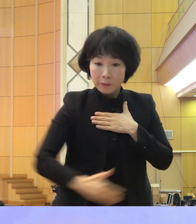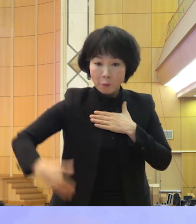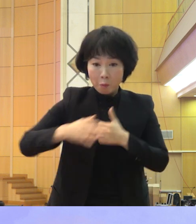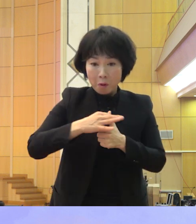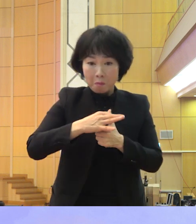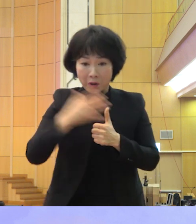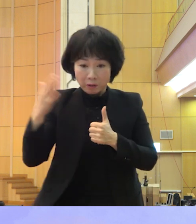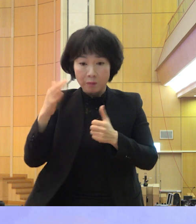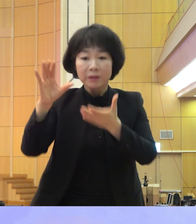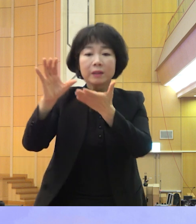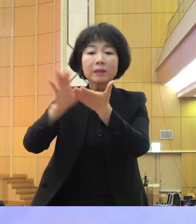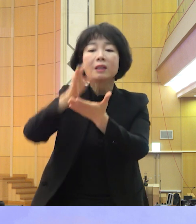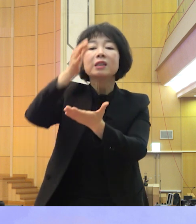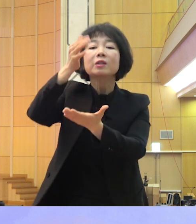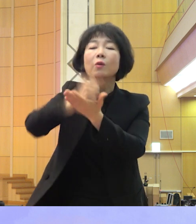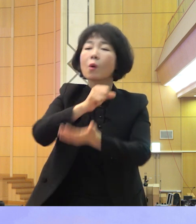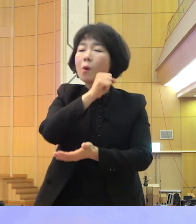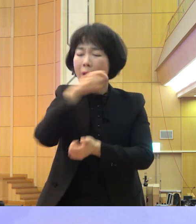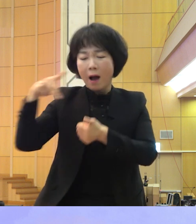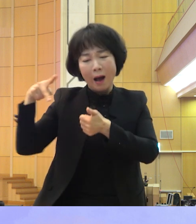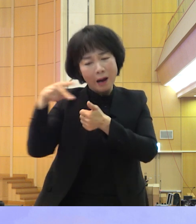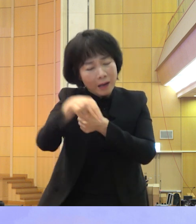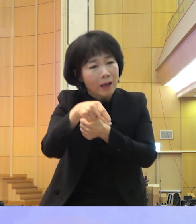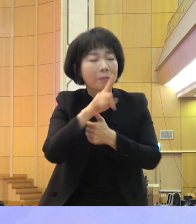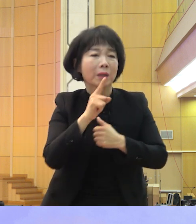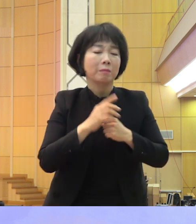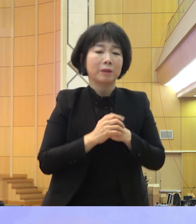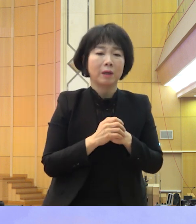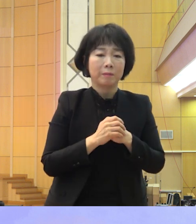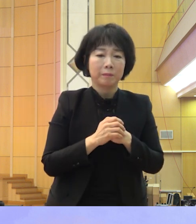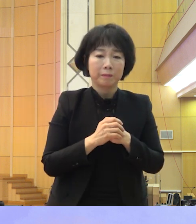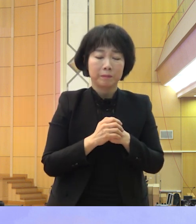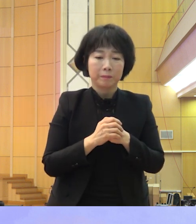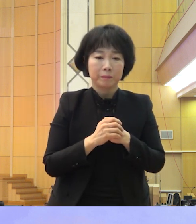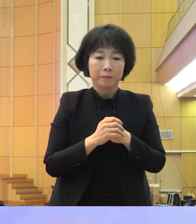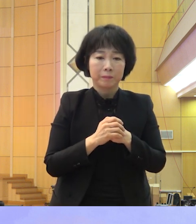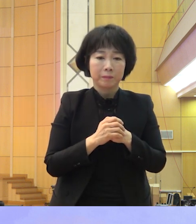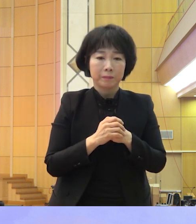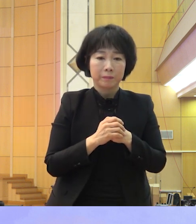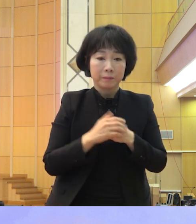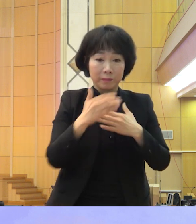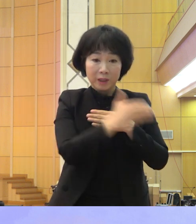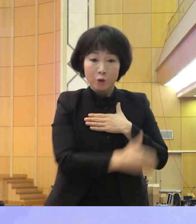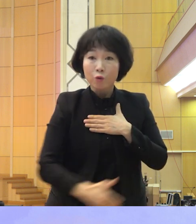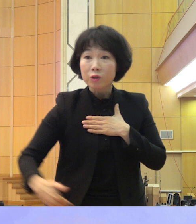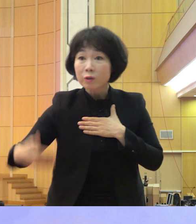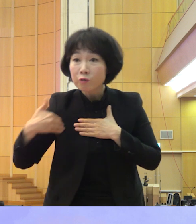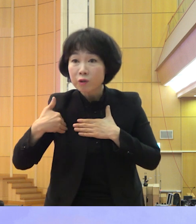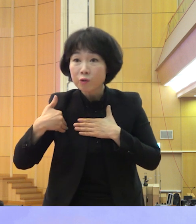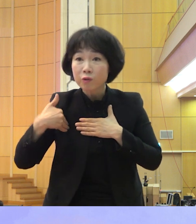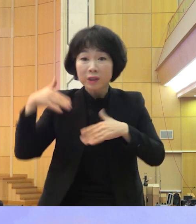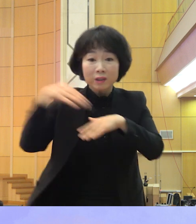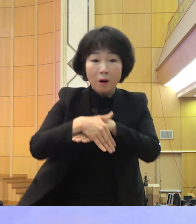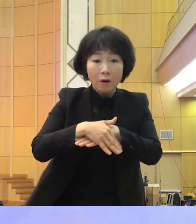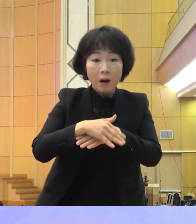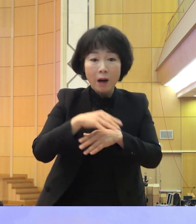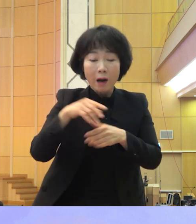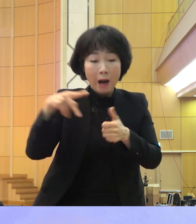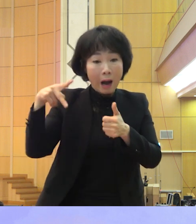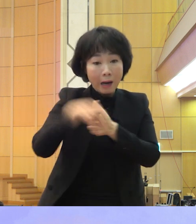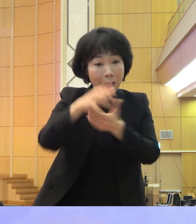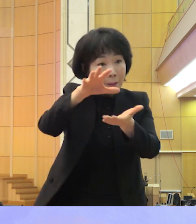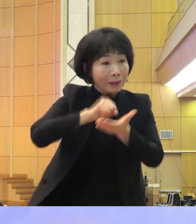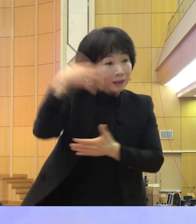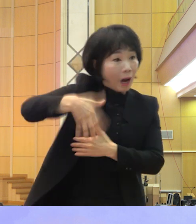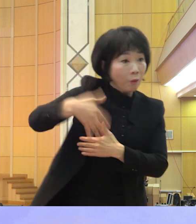것이요 그리스도의 할례니라. 육의 할례, 육신적 할례를 받지